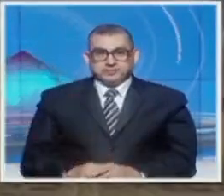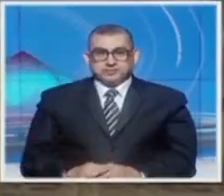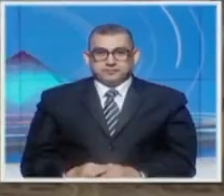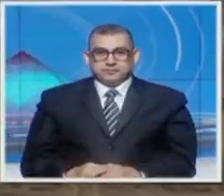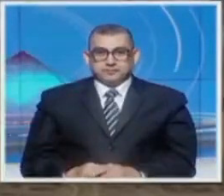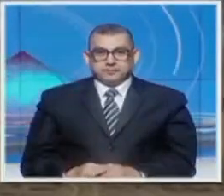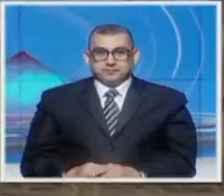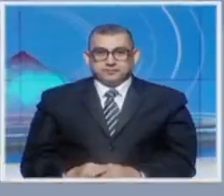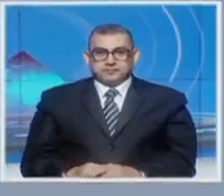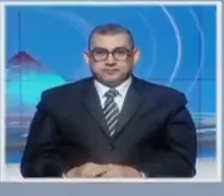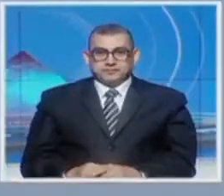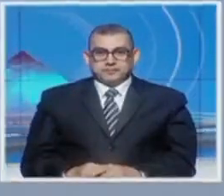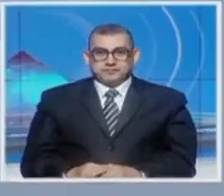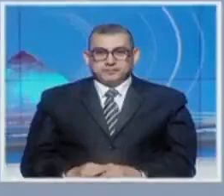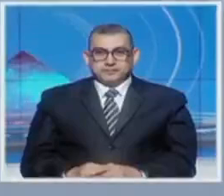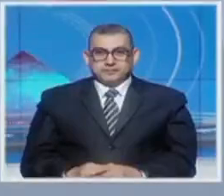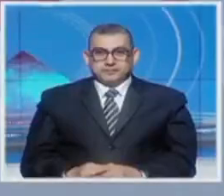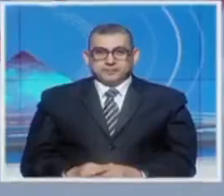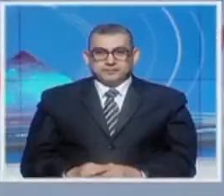2023.